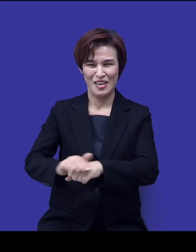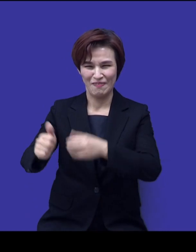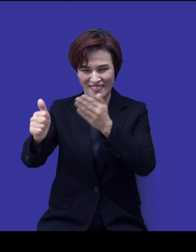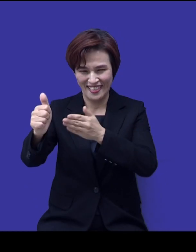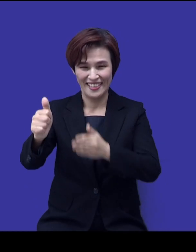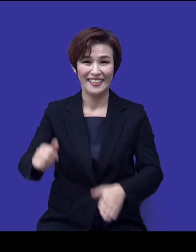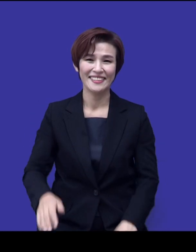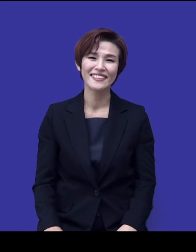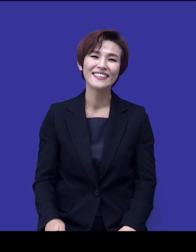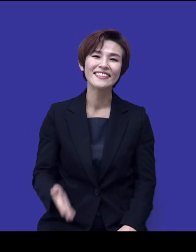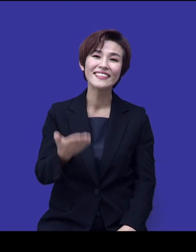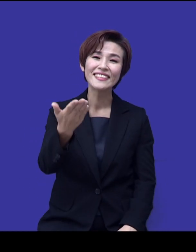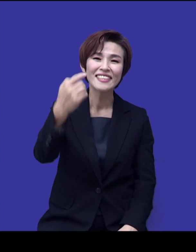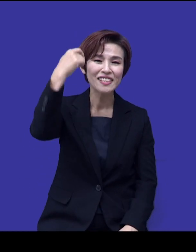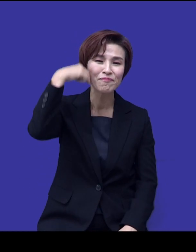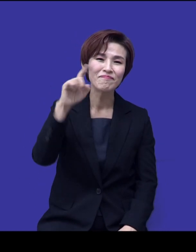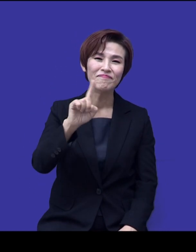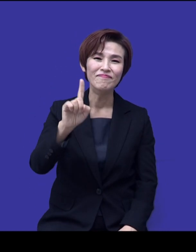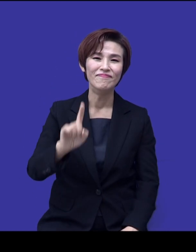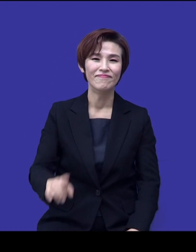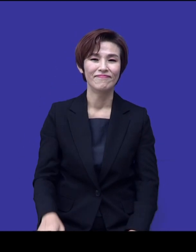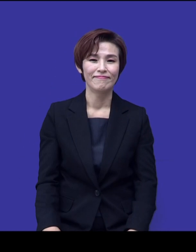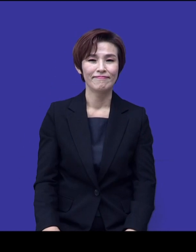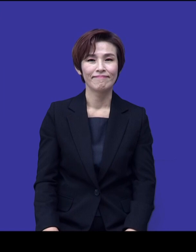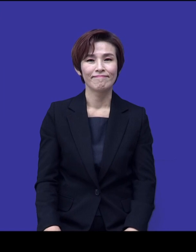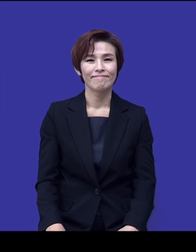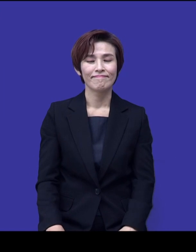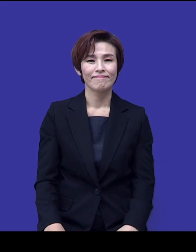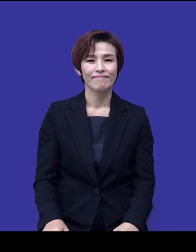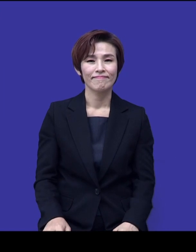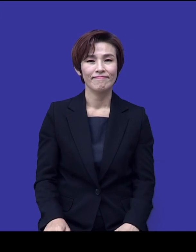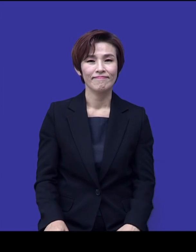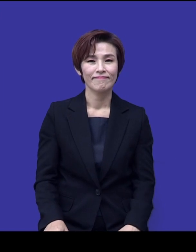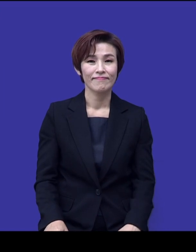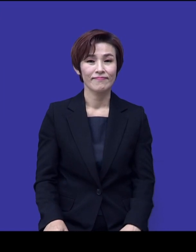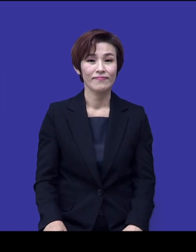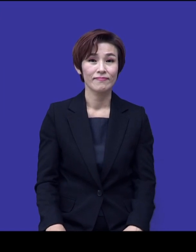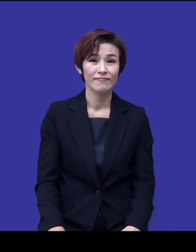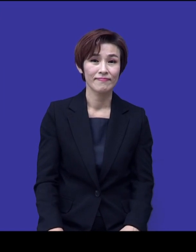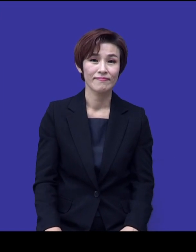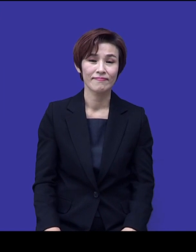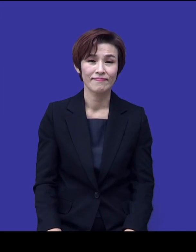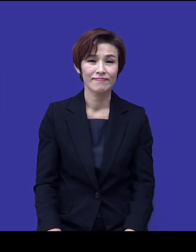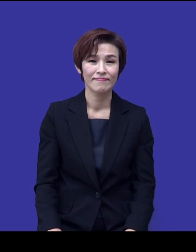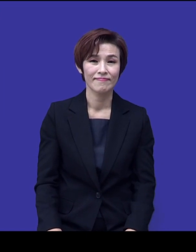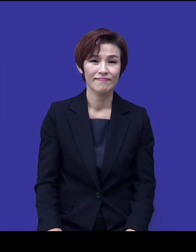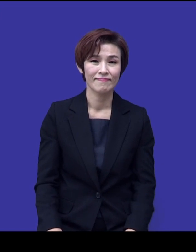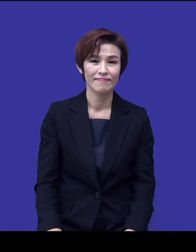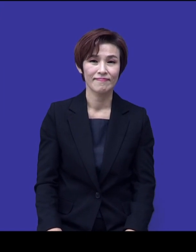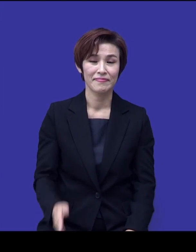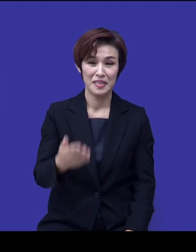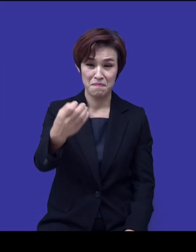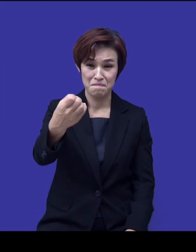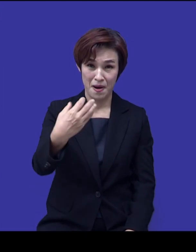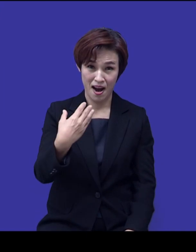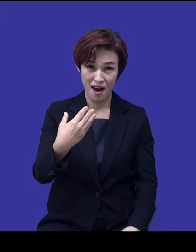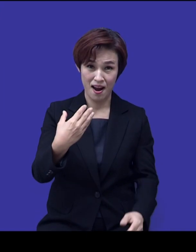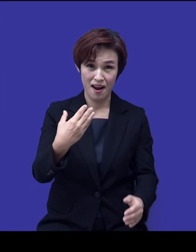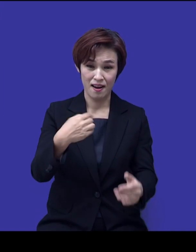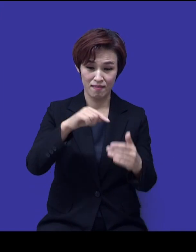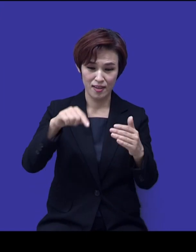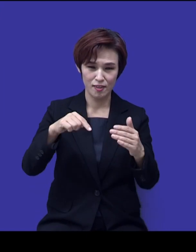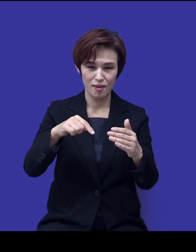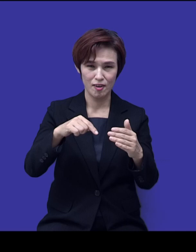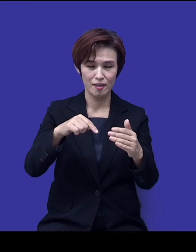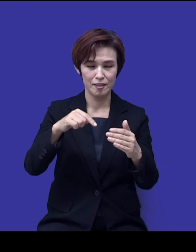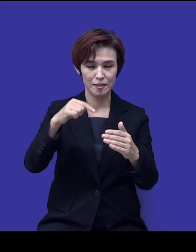부탁드리겠습니다. 네. 지은 씨 어떠셨어요? 저는 오늘 참 아까 말씀해 주셨던 것 중에 참 마음에 남았던